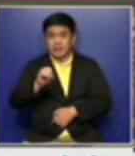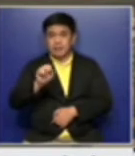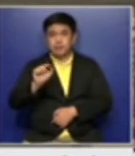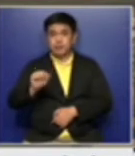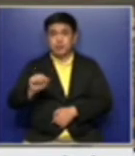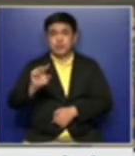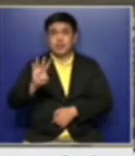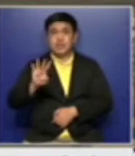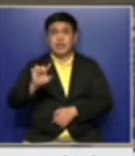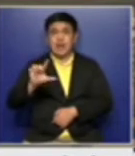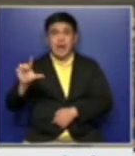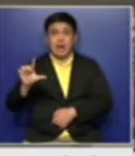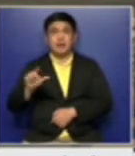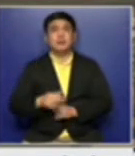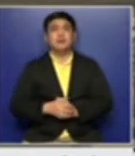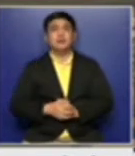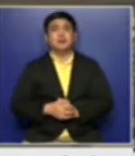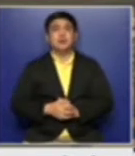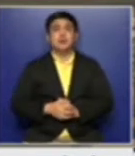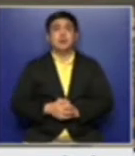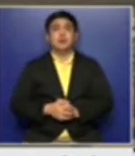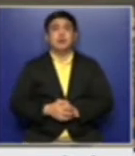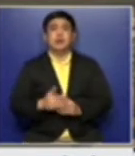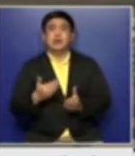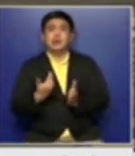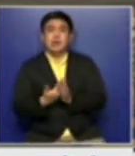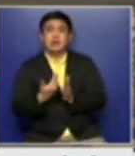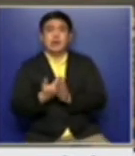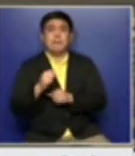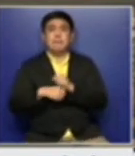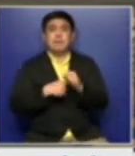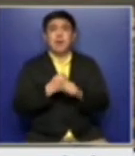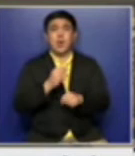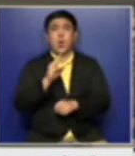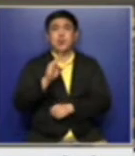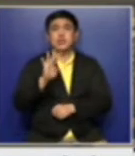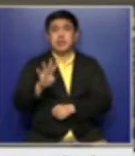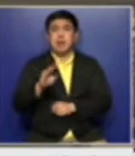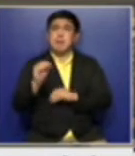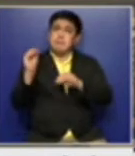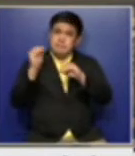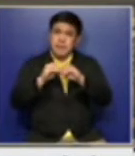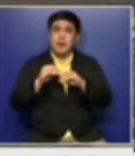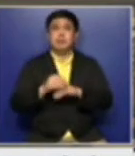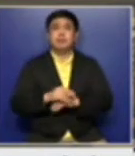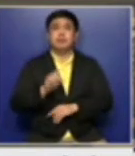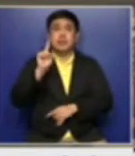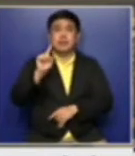322,250 ล้านบาทเป็นเงินงบประมาณของปี64เพิ่มขึ้น